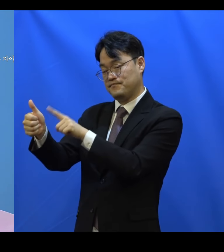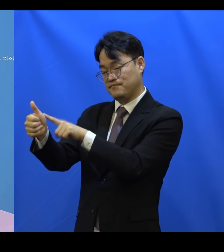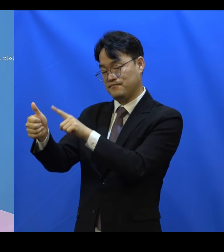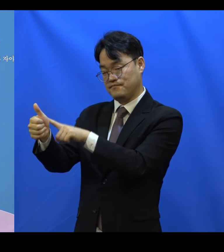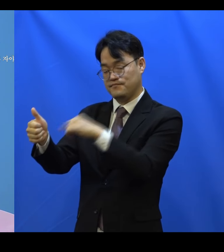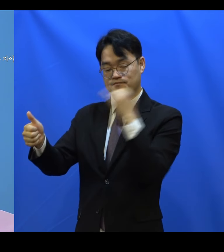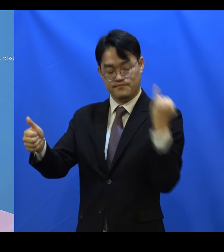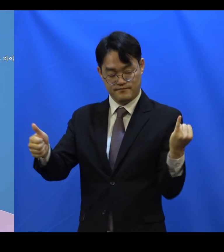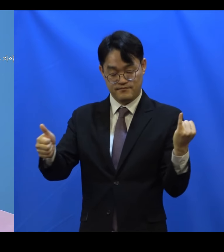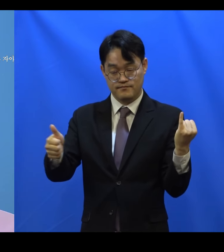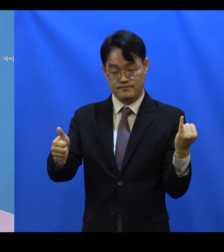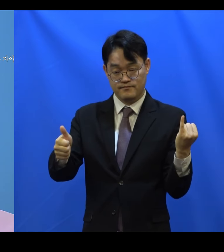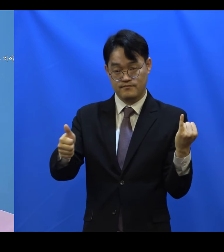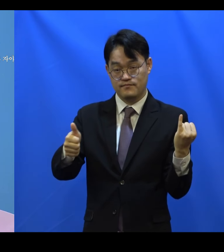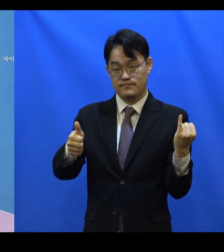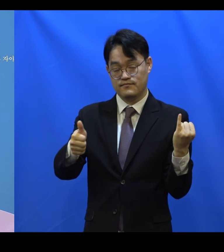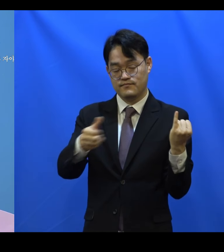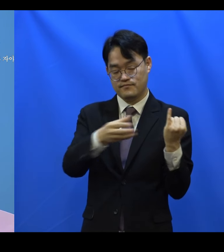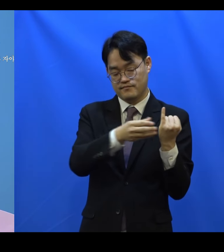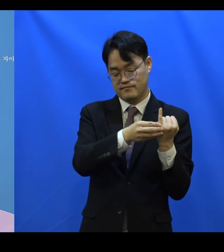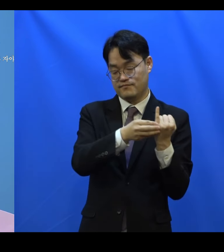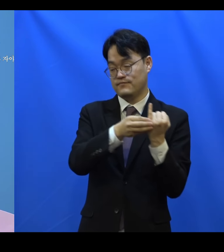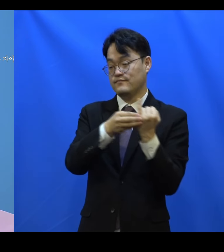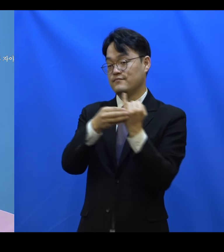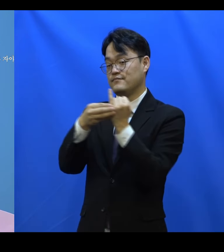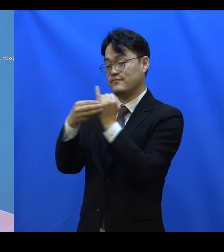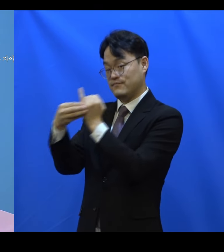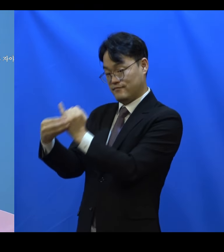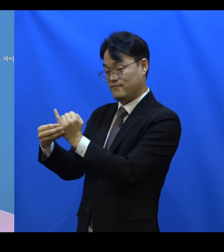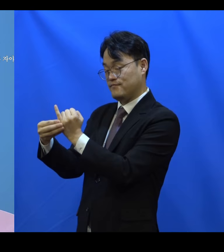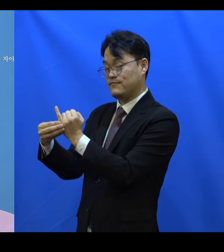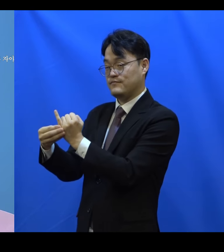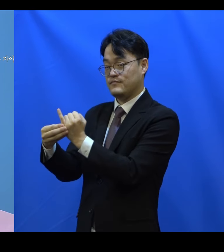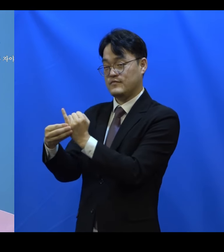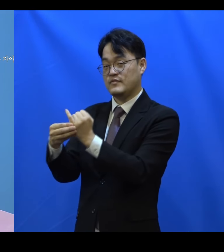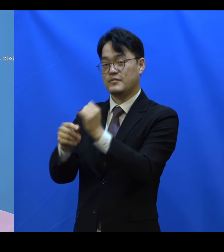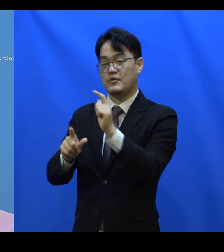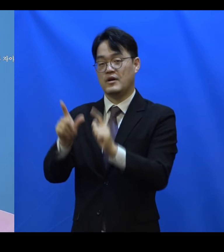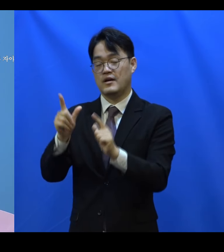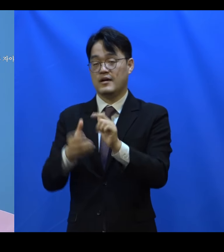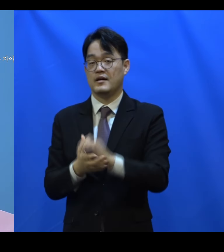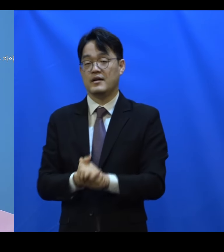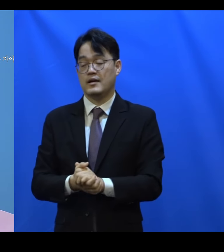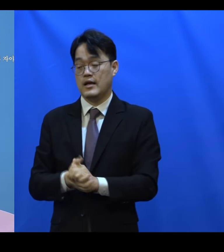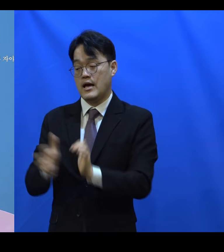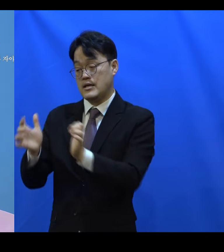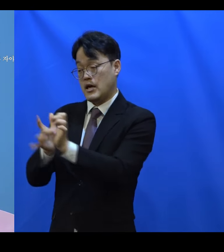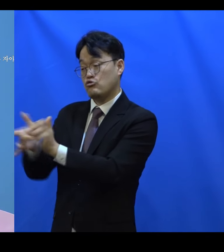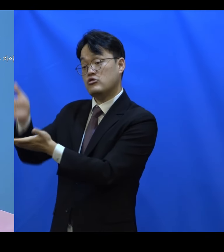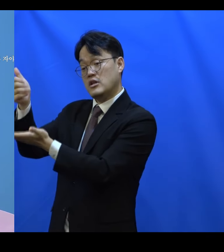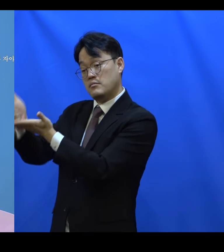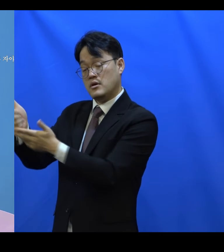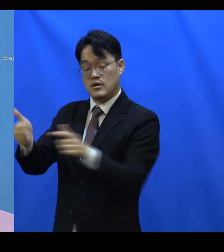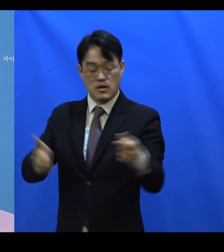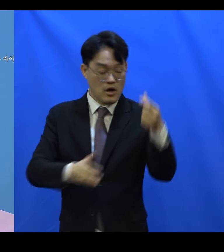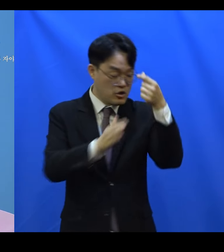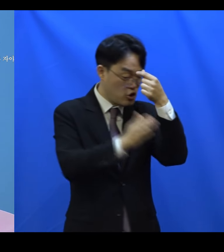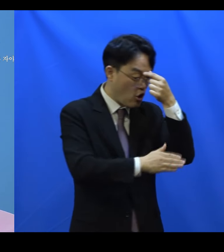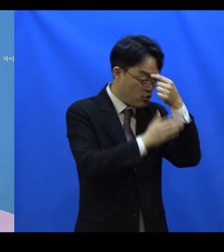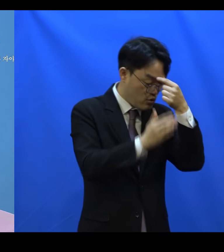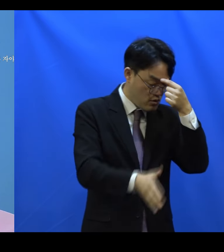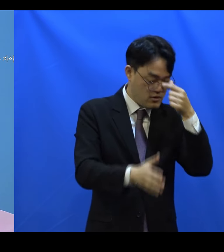누가 누구를 인도하고 있는 거예요? 신랑이 신부를 이끌어 드리는 겁니다. 그리스도가 우리를 인도하여 이끌어 드리시는